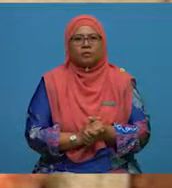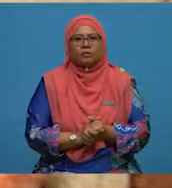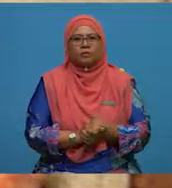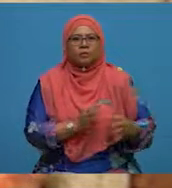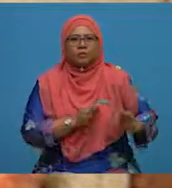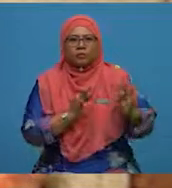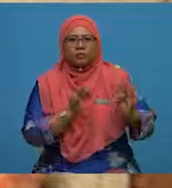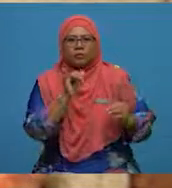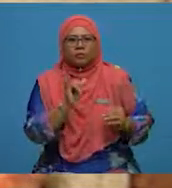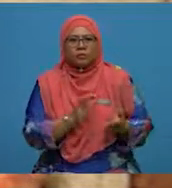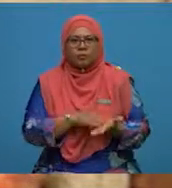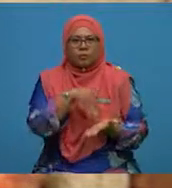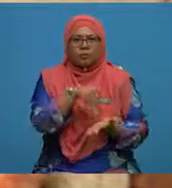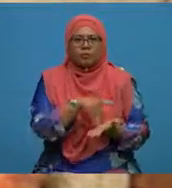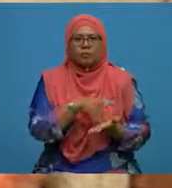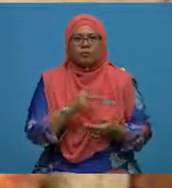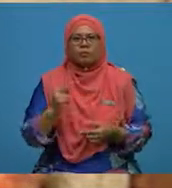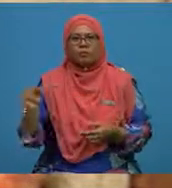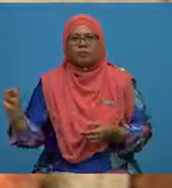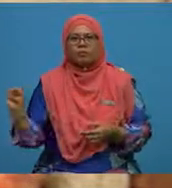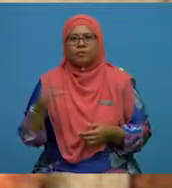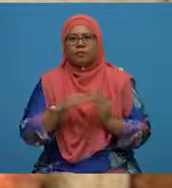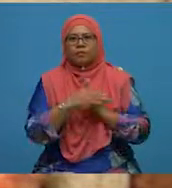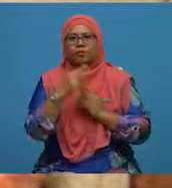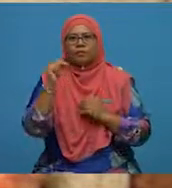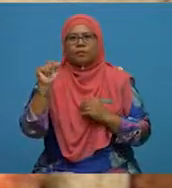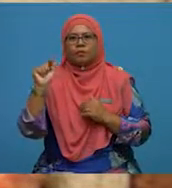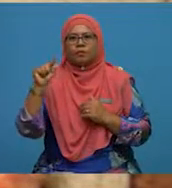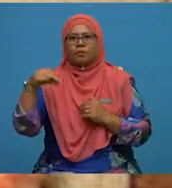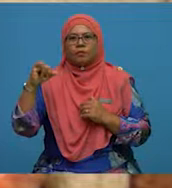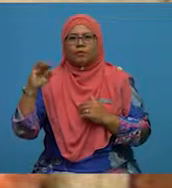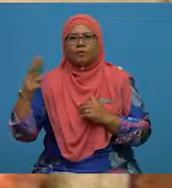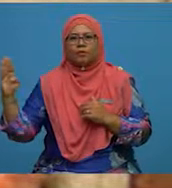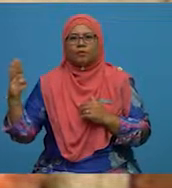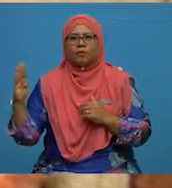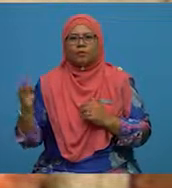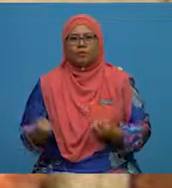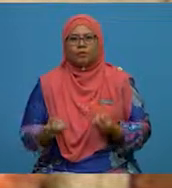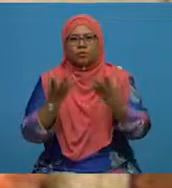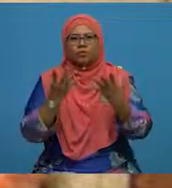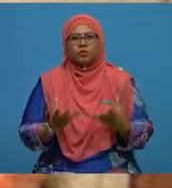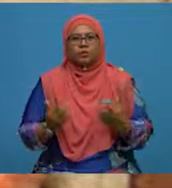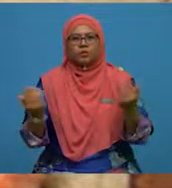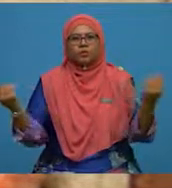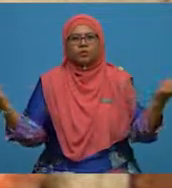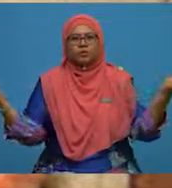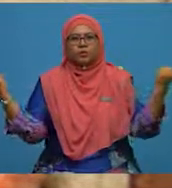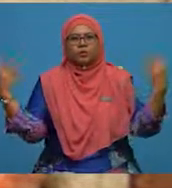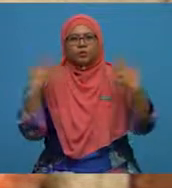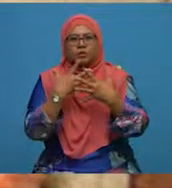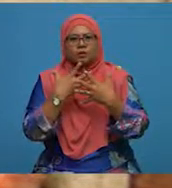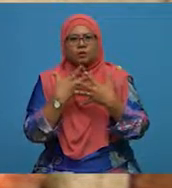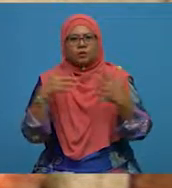Semangat yang dibangkitkan oleh Naqib telah mencetuskan serangan dilakukan